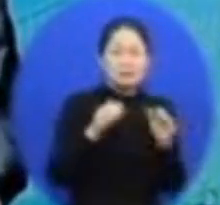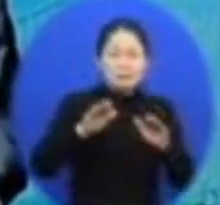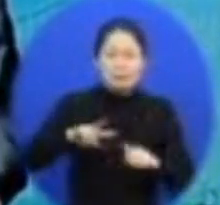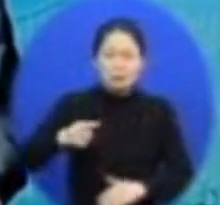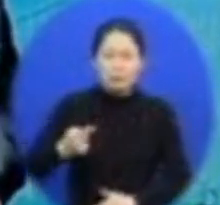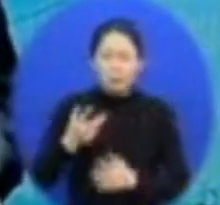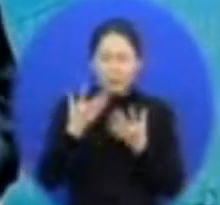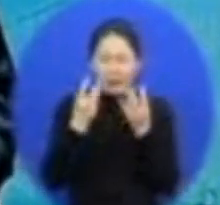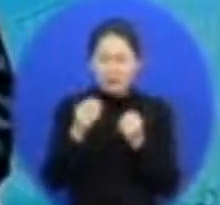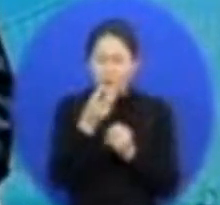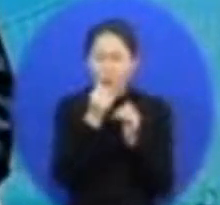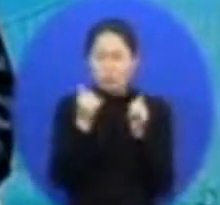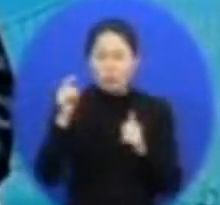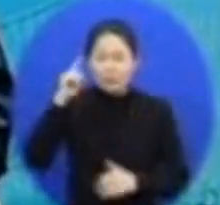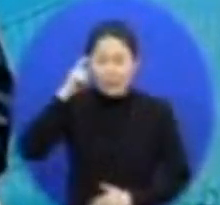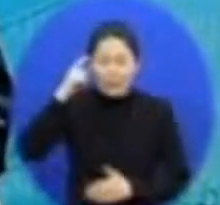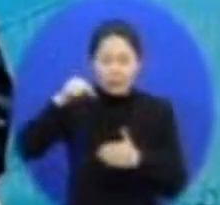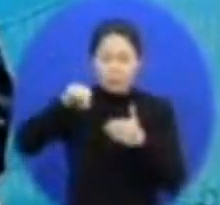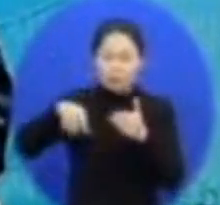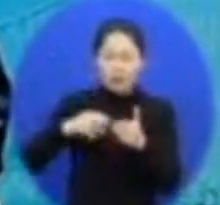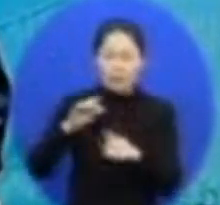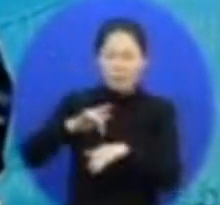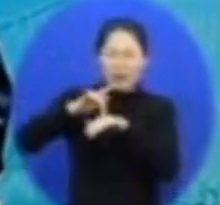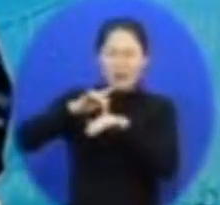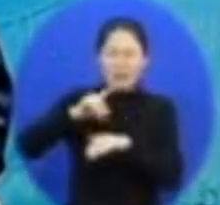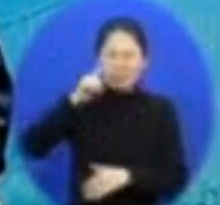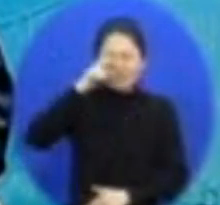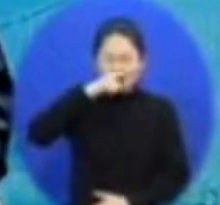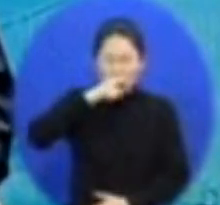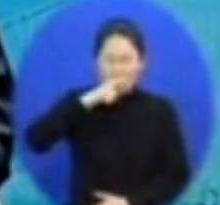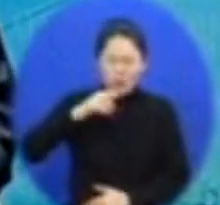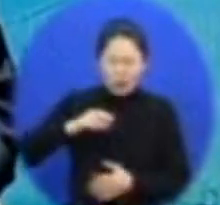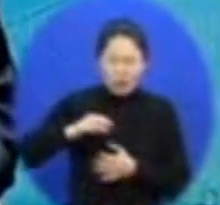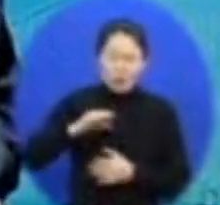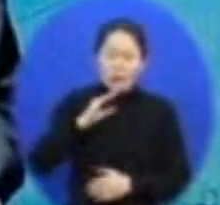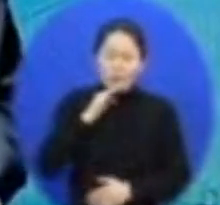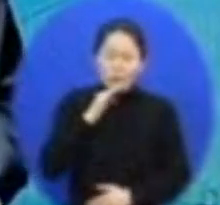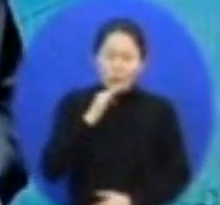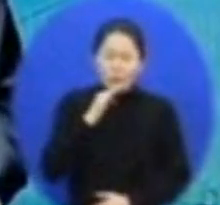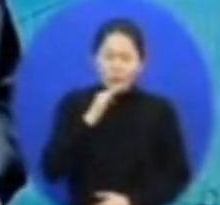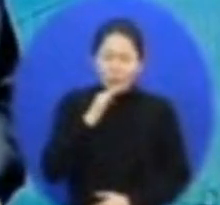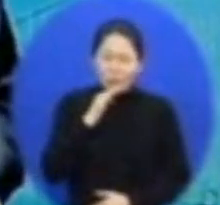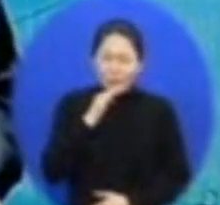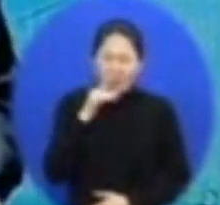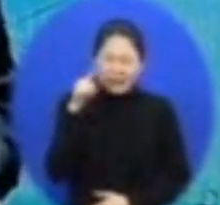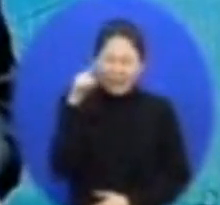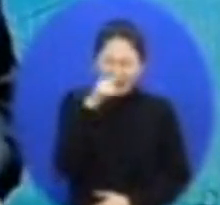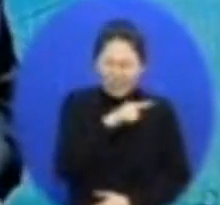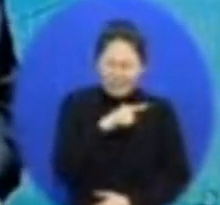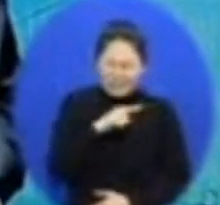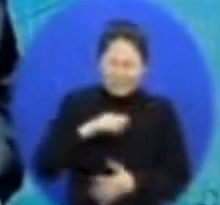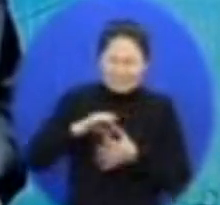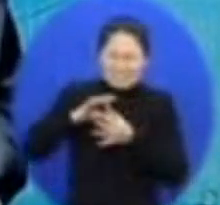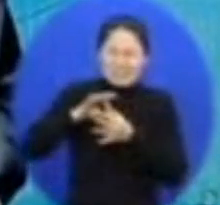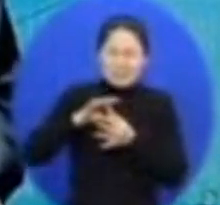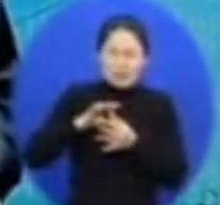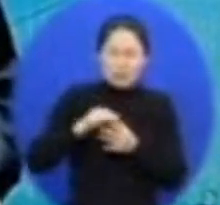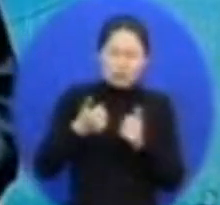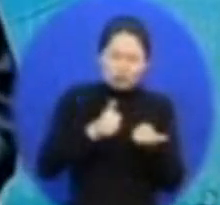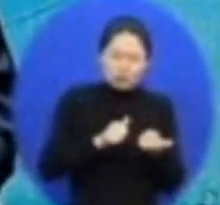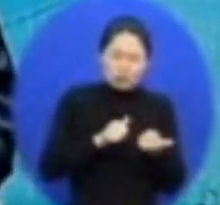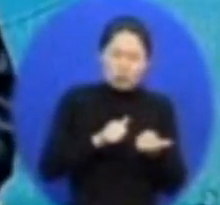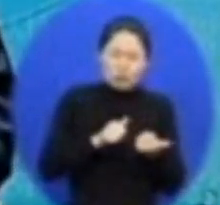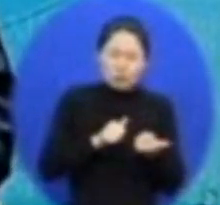생각 속에 마귀가 끔찍하고 더럽고 악하고 말도 안되는 생각 죽이고 싶고 죽고 싶은 생각